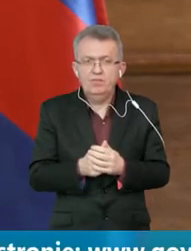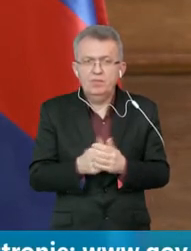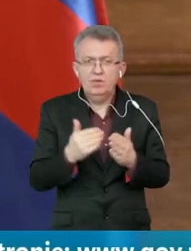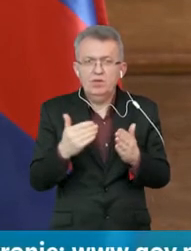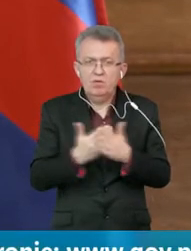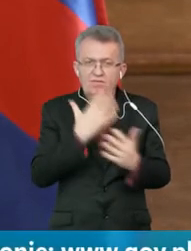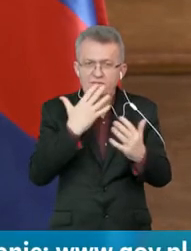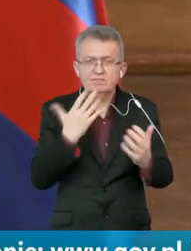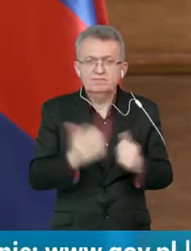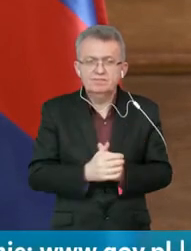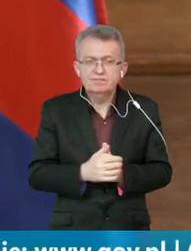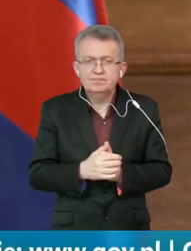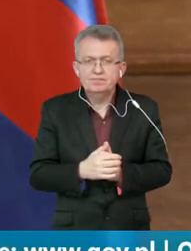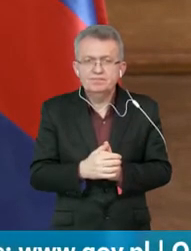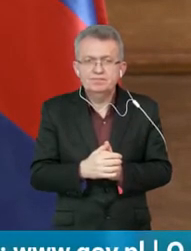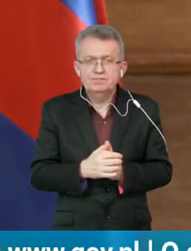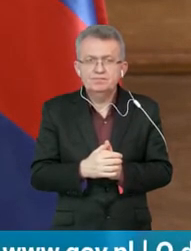nowego wyrazu.